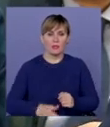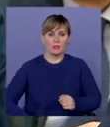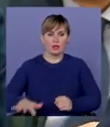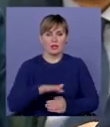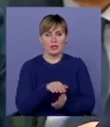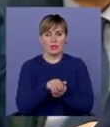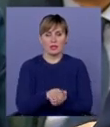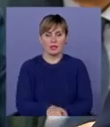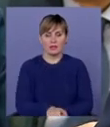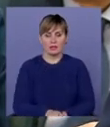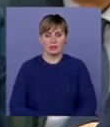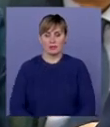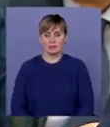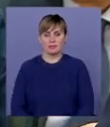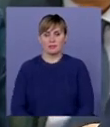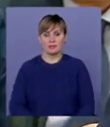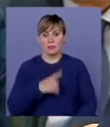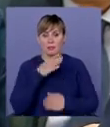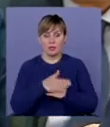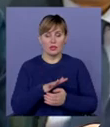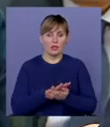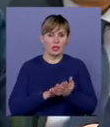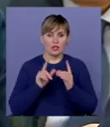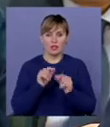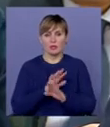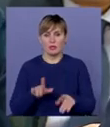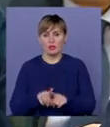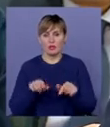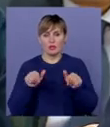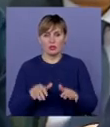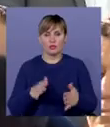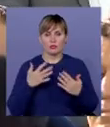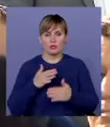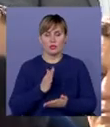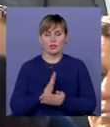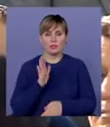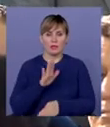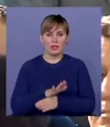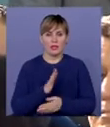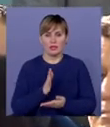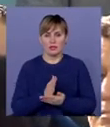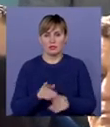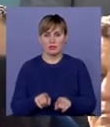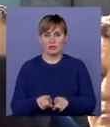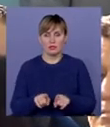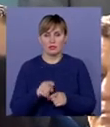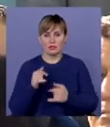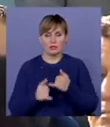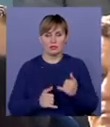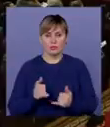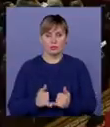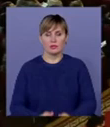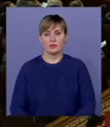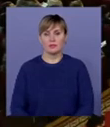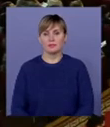захоронения. Но ближе он дальше не пойдет. Такое решение уже есть. Приказ спецкомбината ритуальных услуг я завтра вас